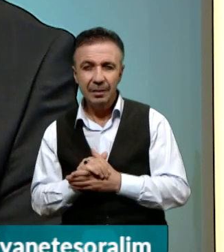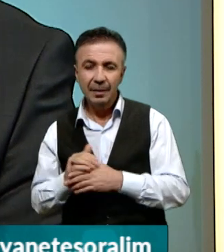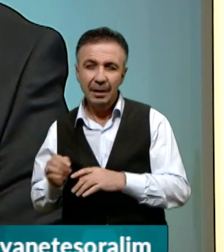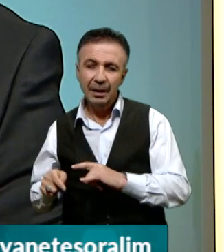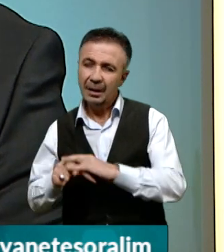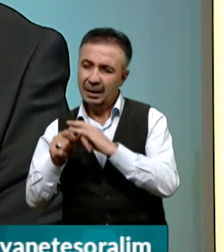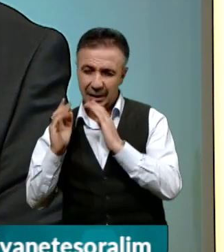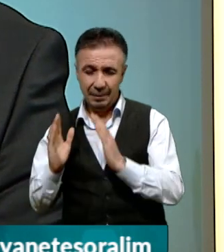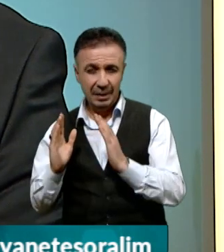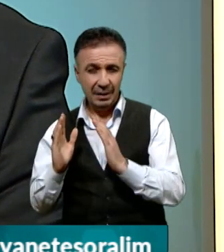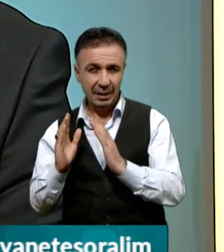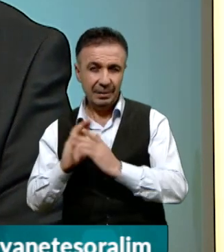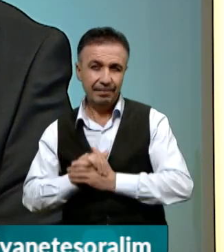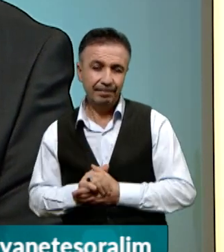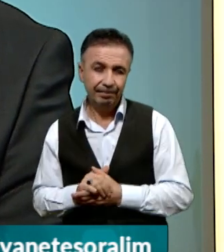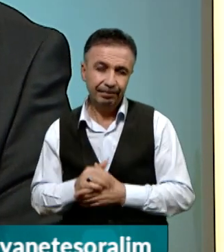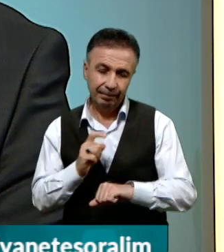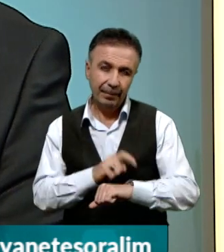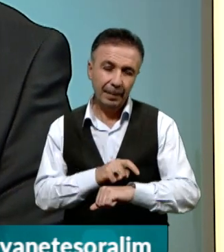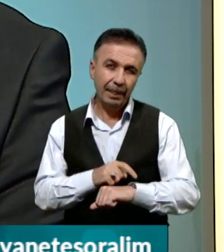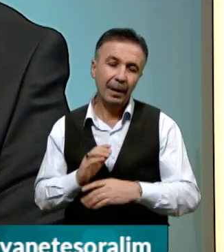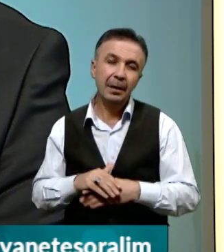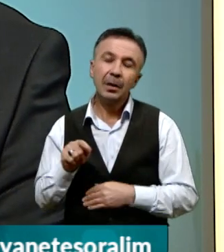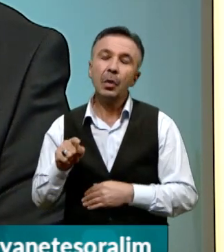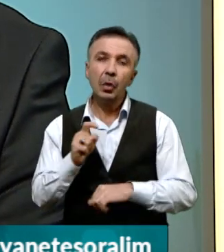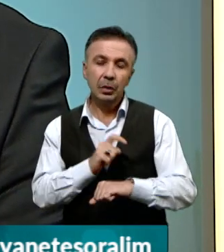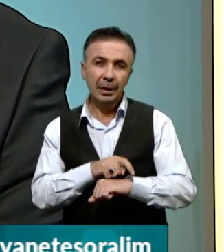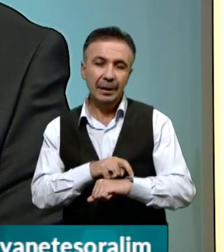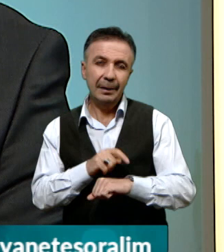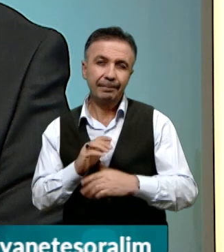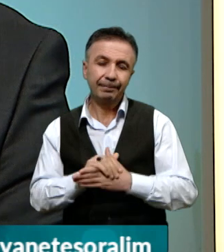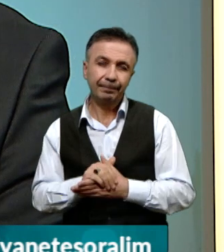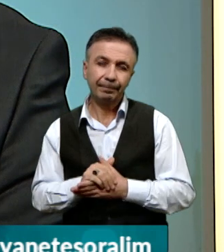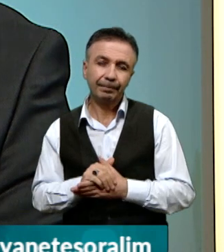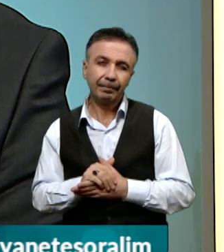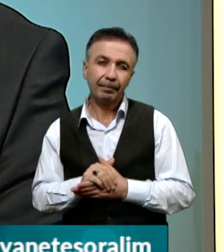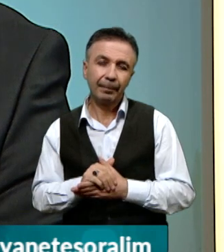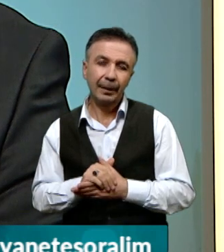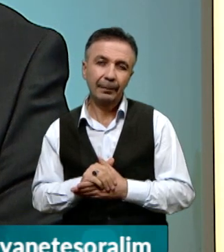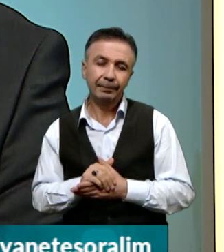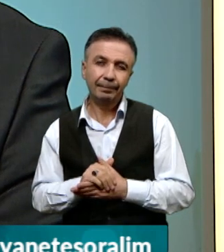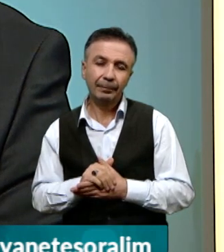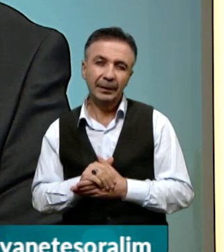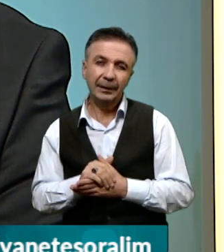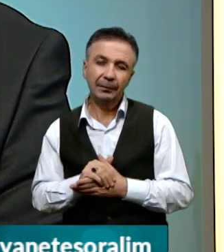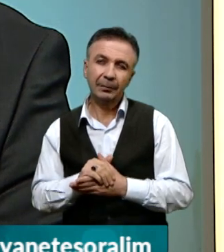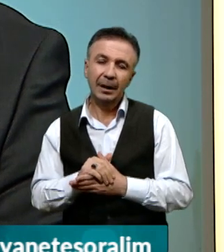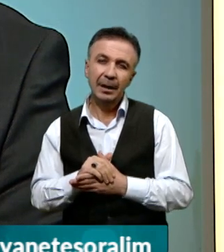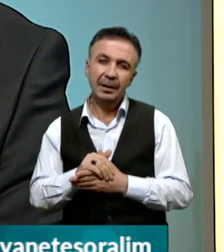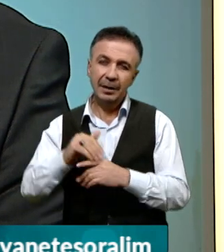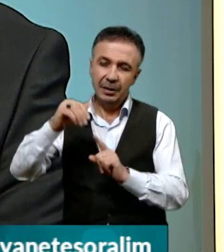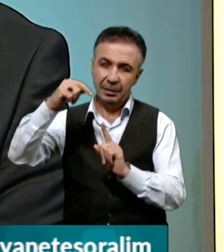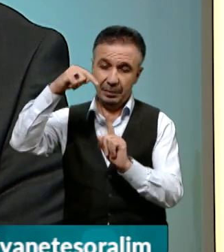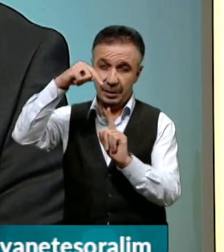isminden anlaşılacağı üzere aslında o saatte yani özellikle dik cisimlerin